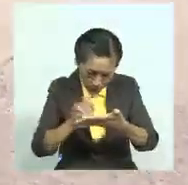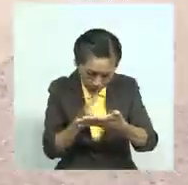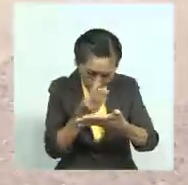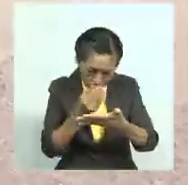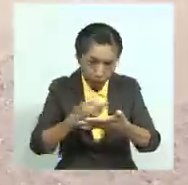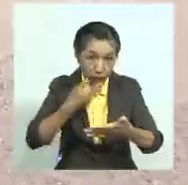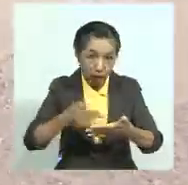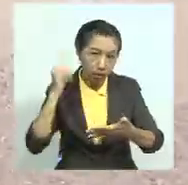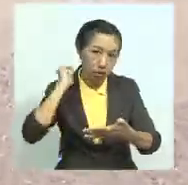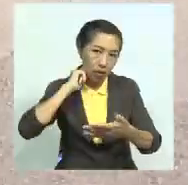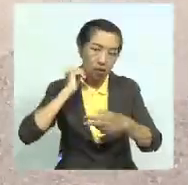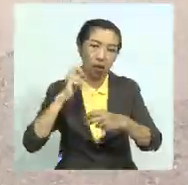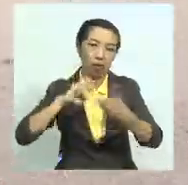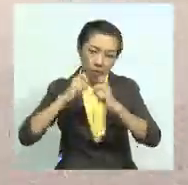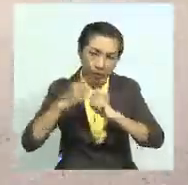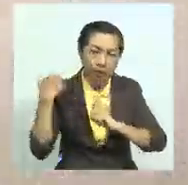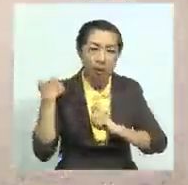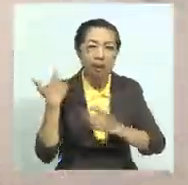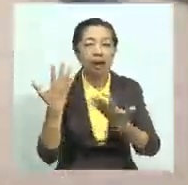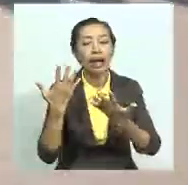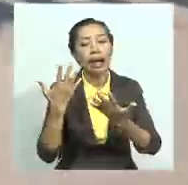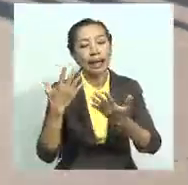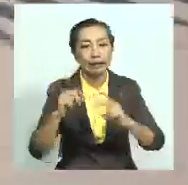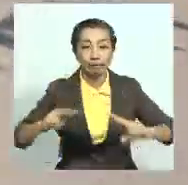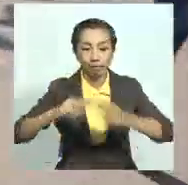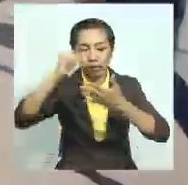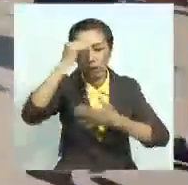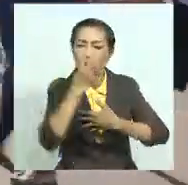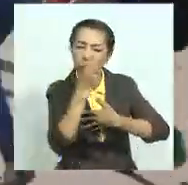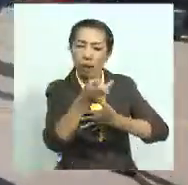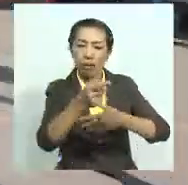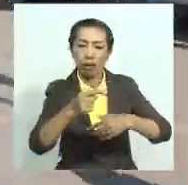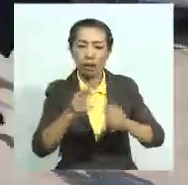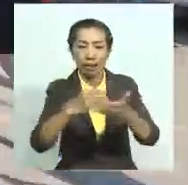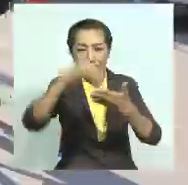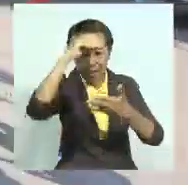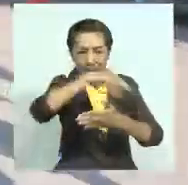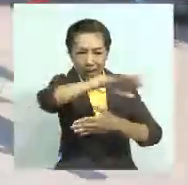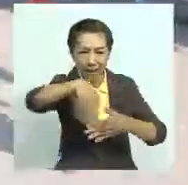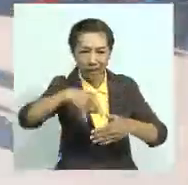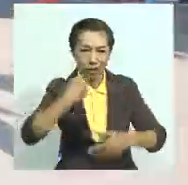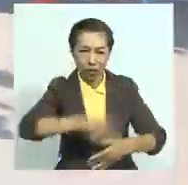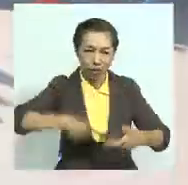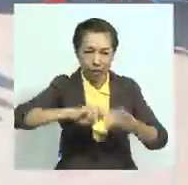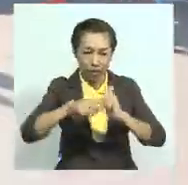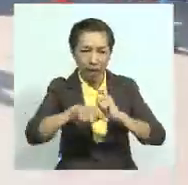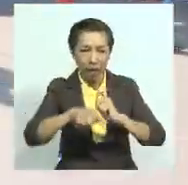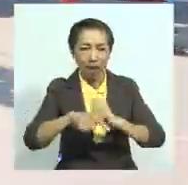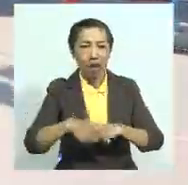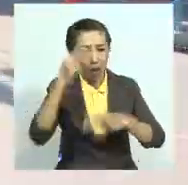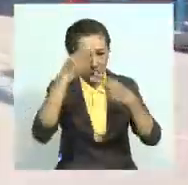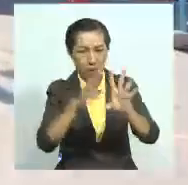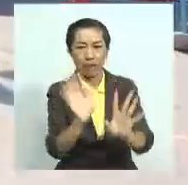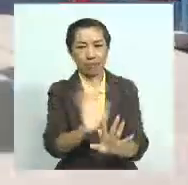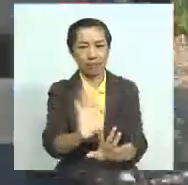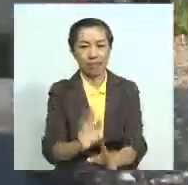าพร้อมย้ำนะครับว่ากระทรวงศึกษาธิการเองไม่ได้นิ่งนอนใจนะครับกับปัญหาสุขภาพของนักเรียนนะครับลองไปฟังเสียงของคุณหญิงกัล